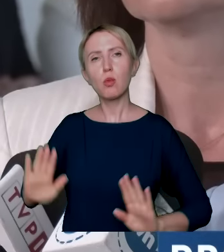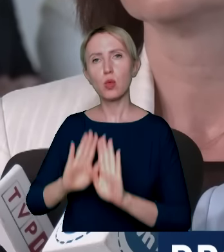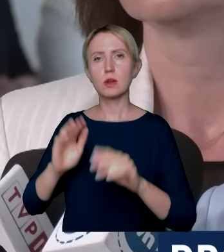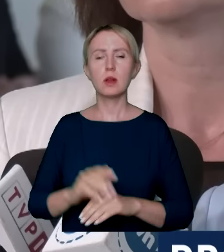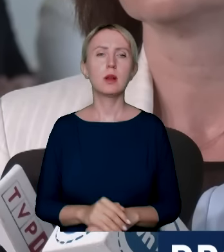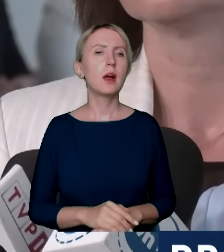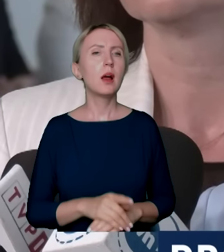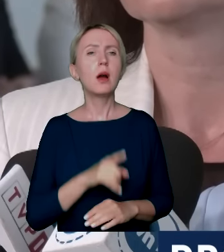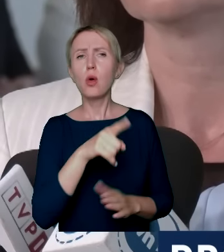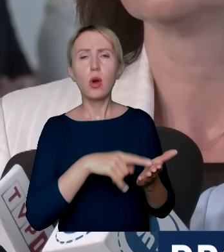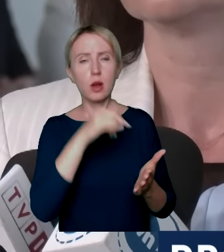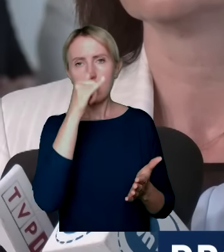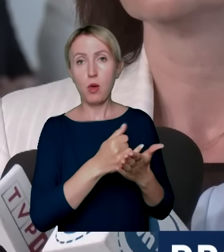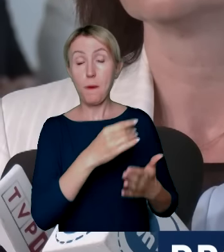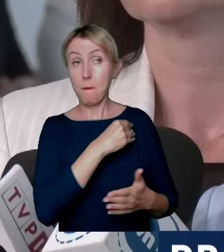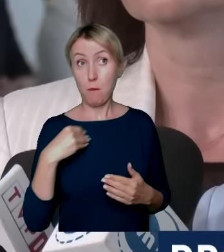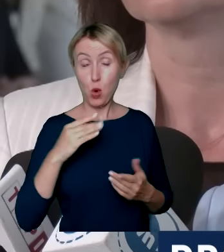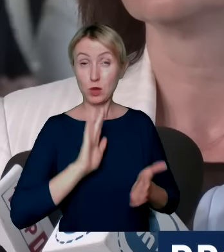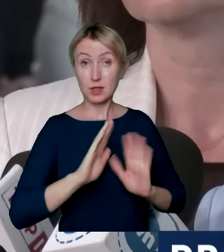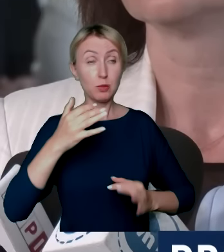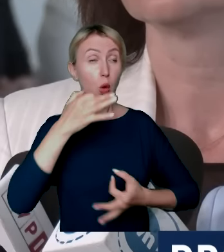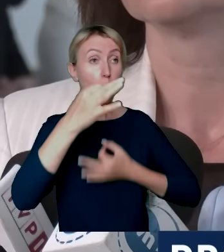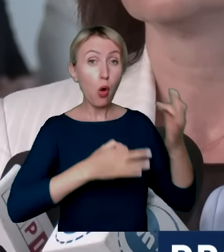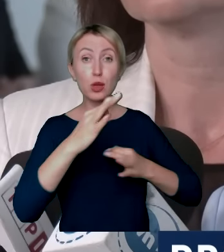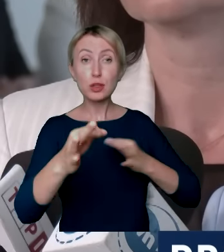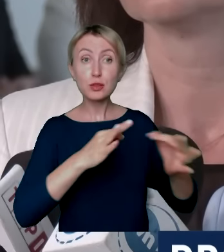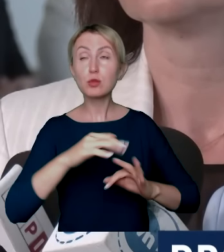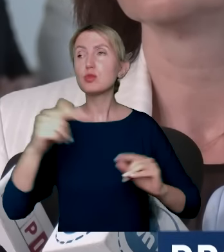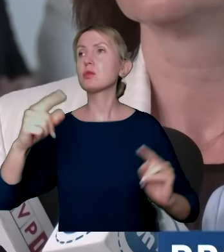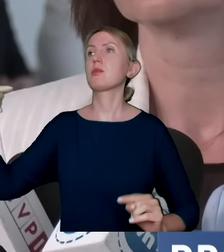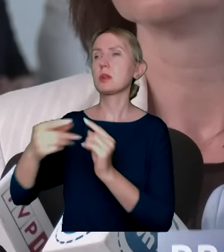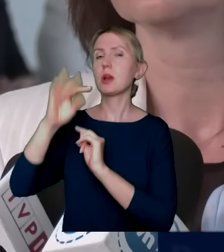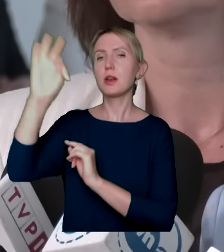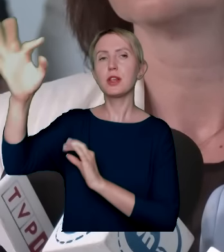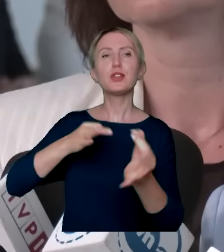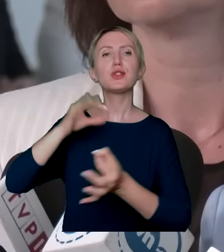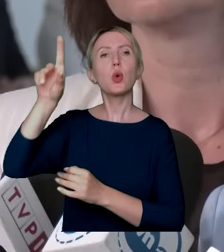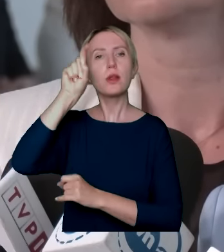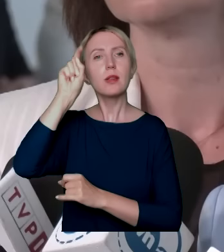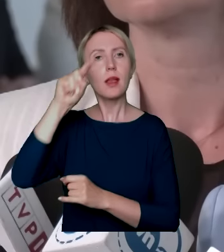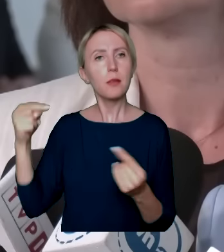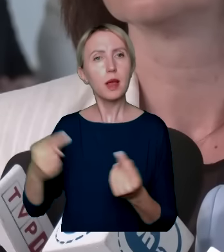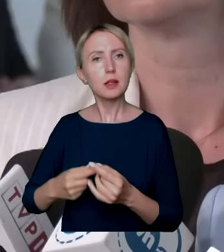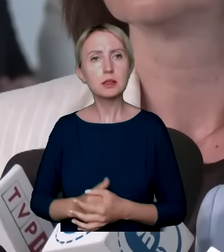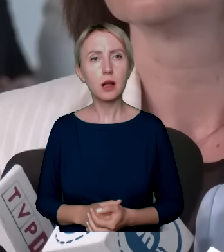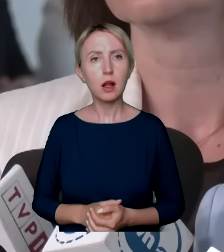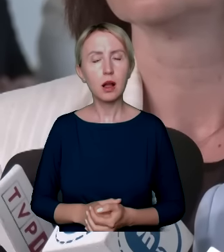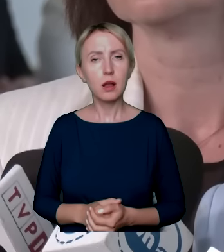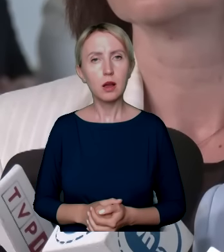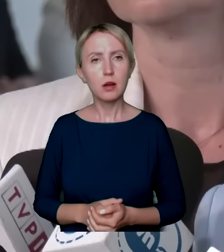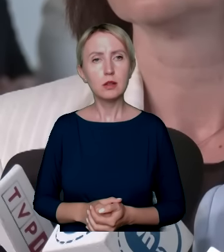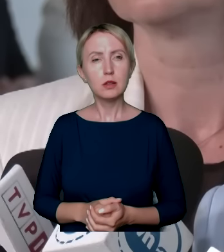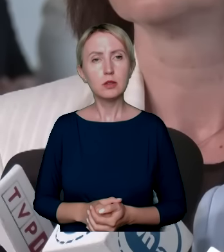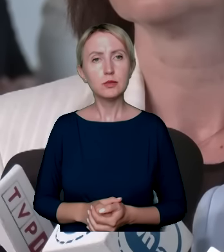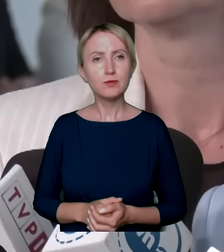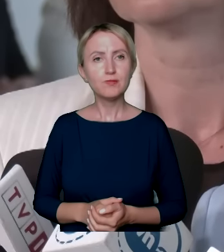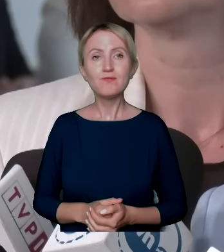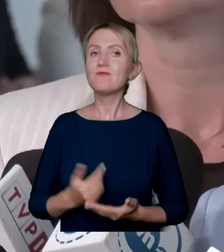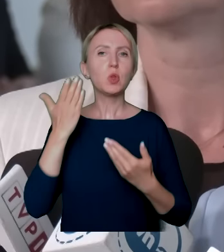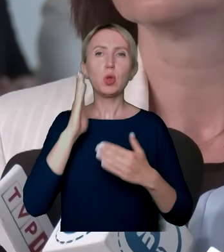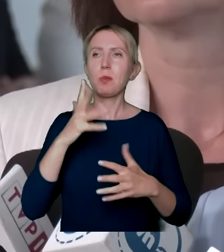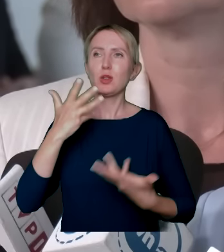jak widać, polskiej narracji historycznej, ma być historyczna narracja niemiecka. Literatura to narracja. No, nie bardzo chcę się